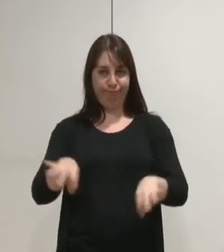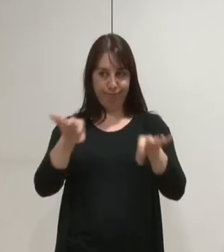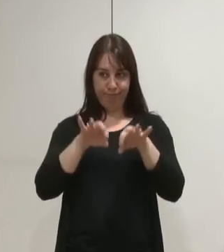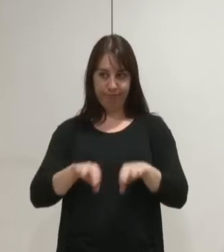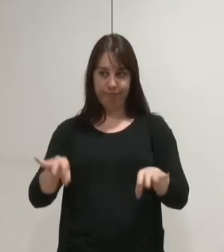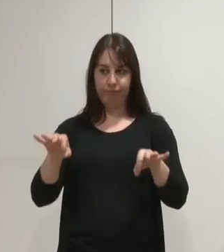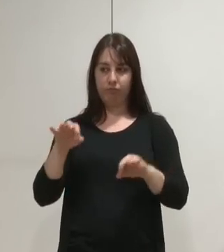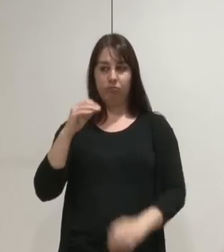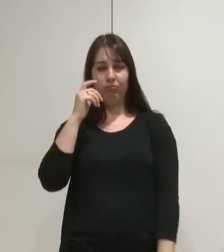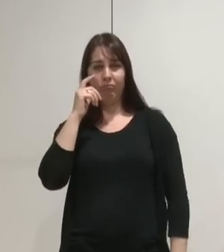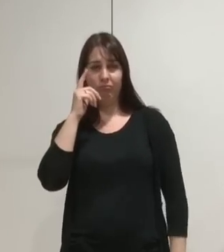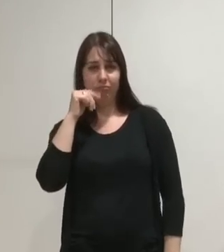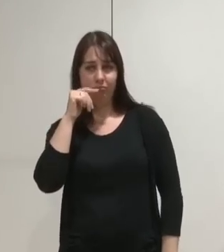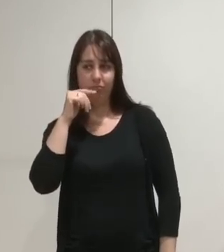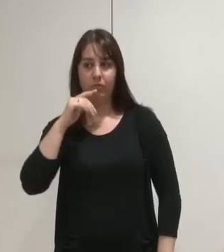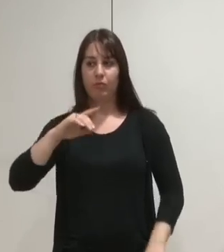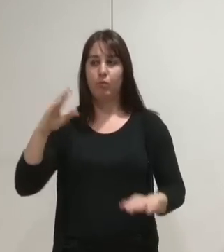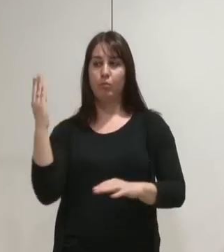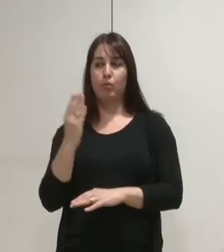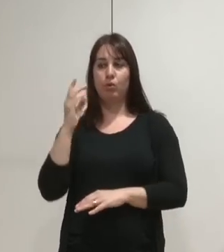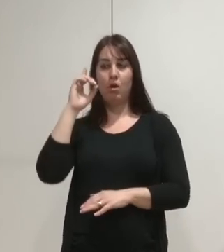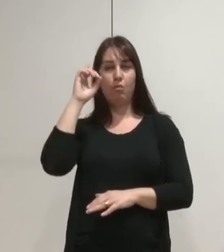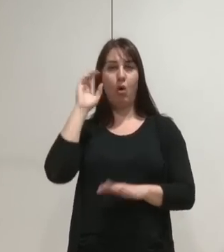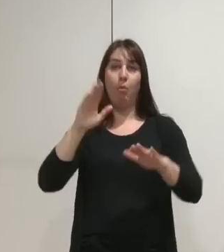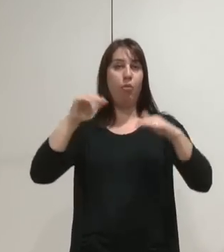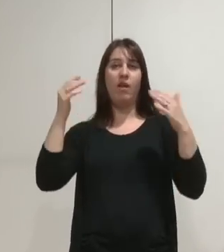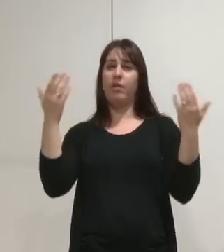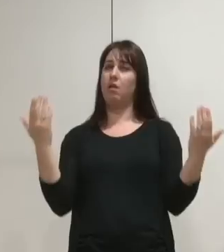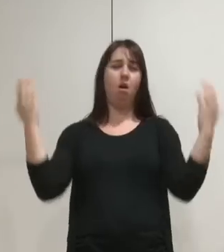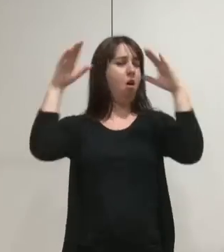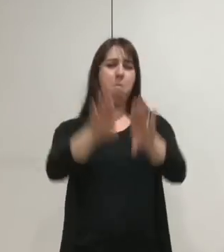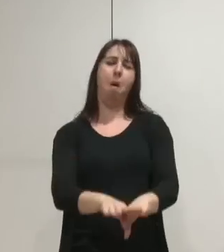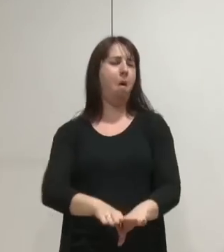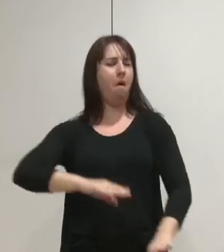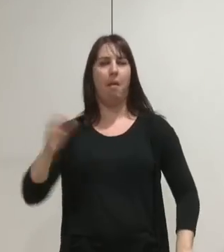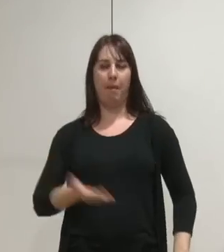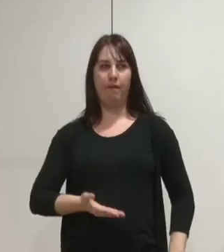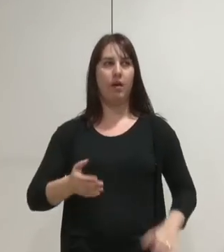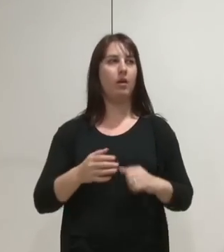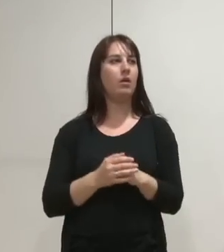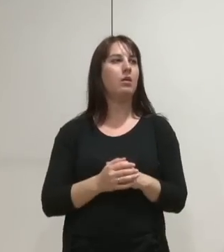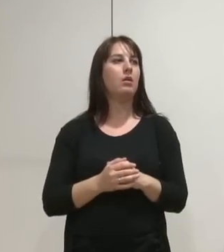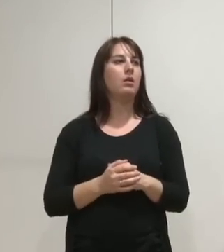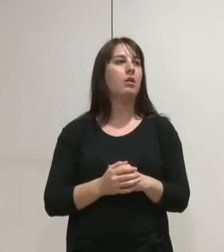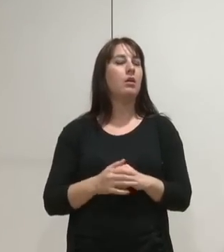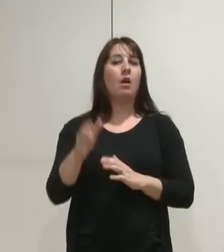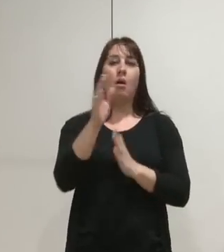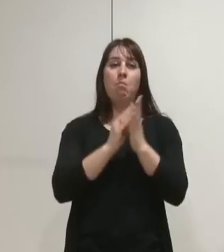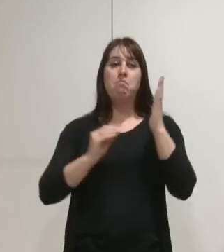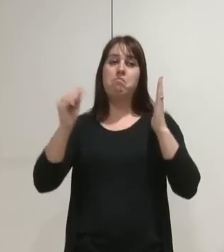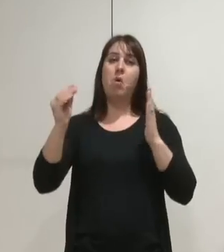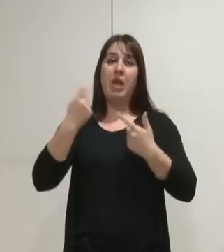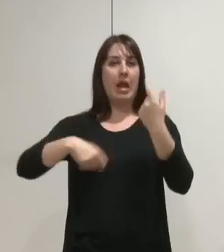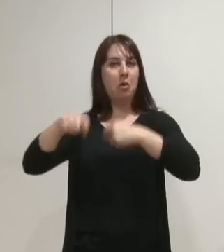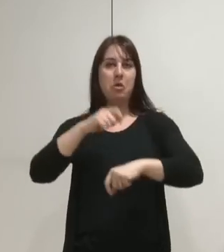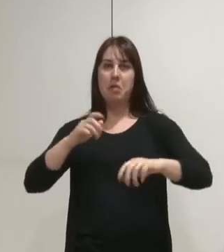indispensables pour éviter un dépôt de bilan brutal cette urgence face à un modèle économique qui ne fonctionne plus et qui